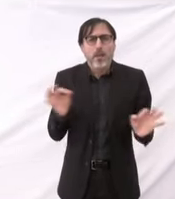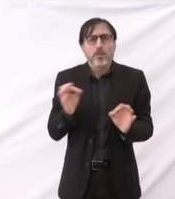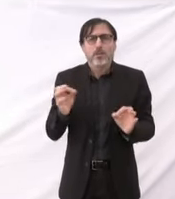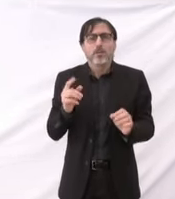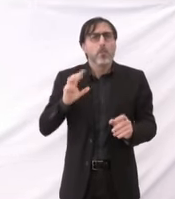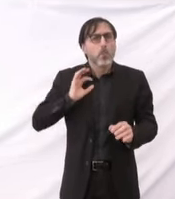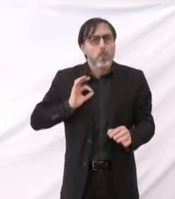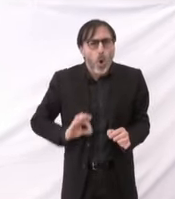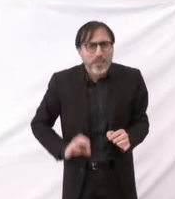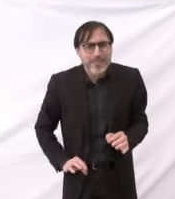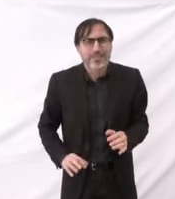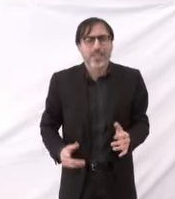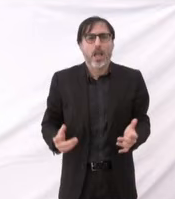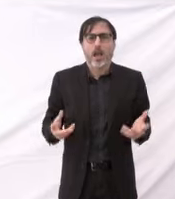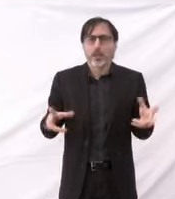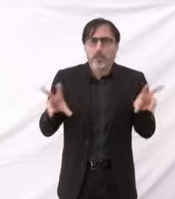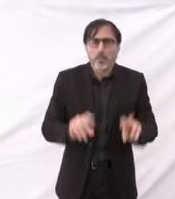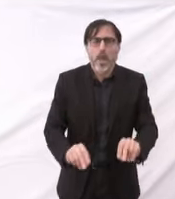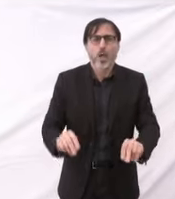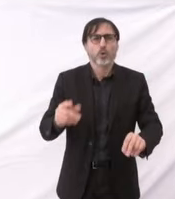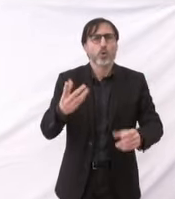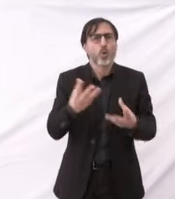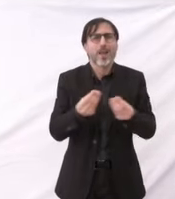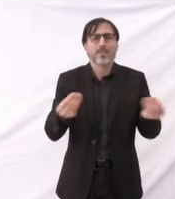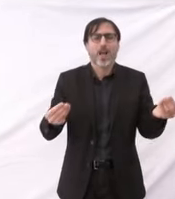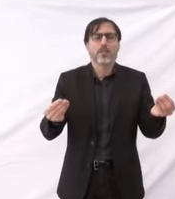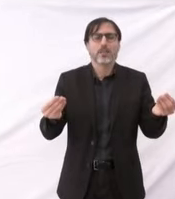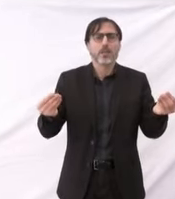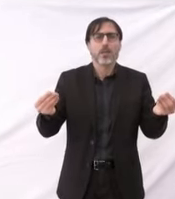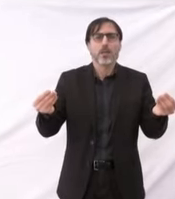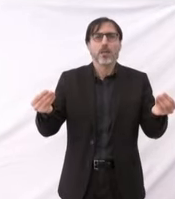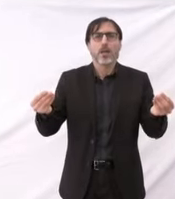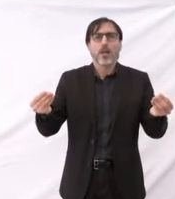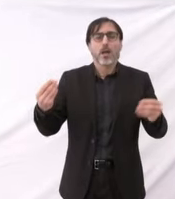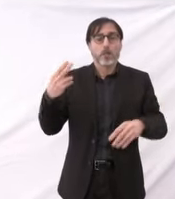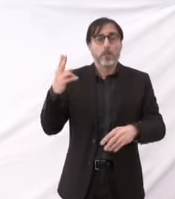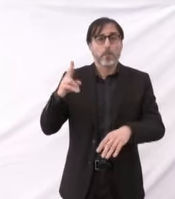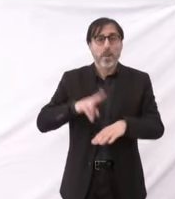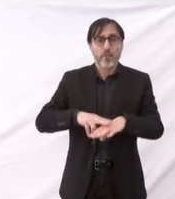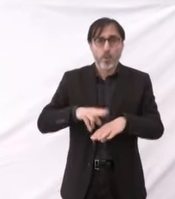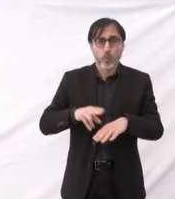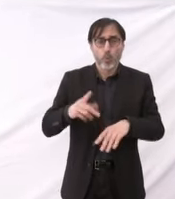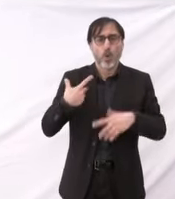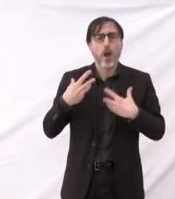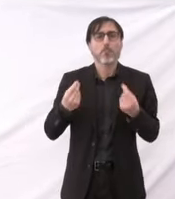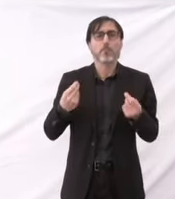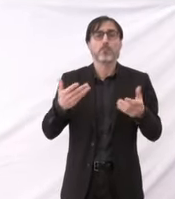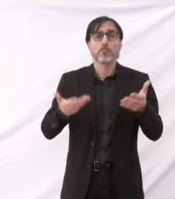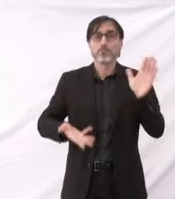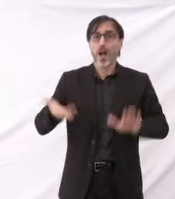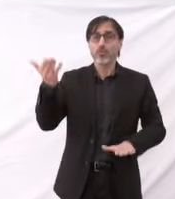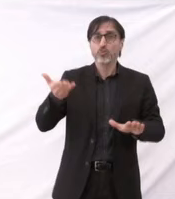forze di polizia, di molte prefetture, di magistratura,